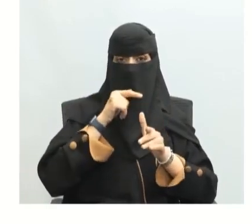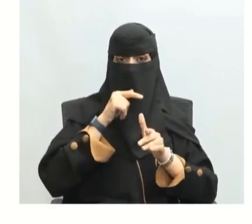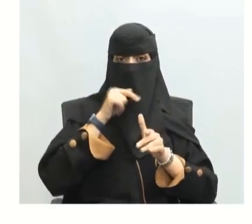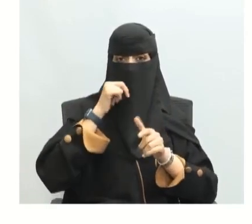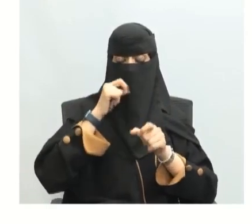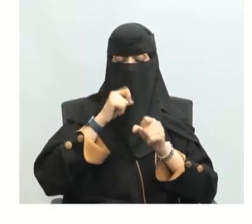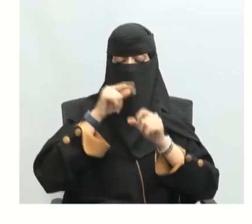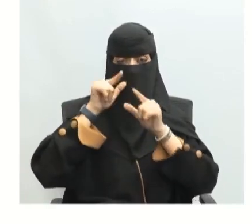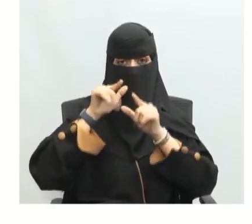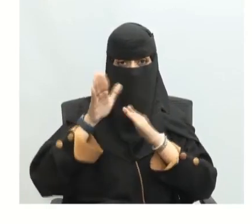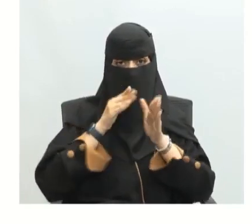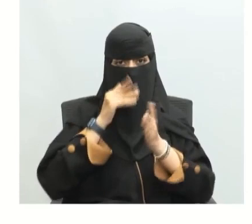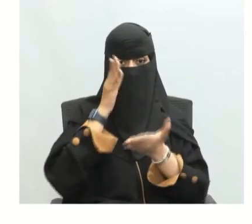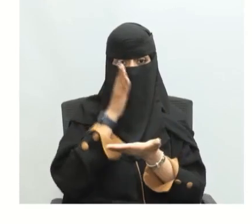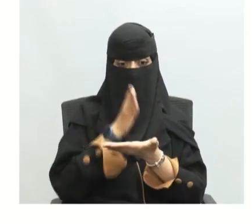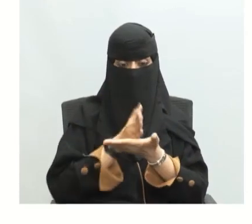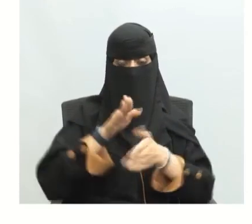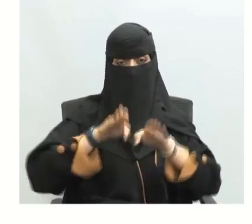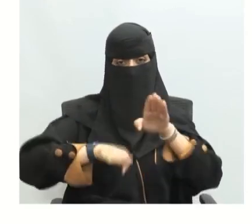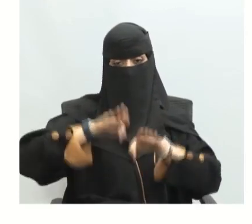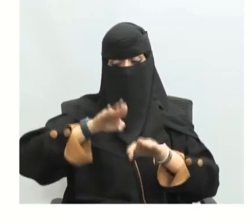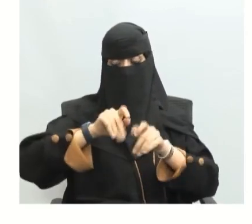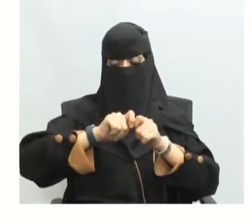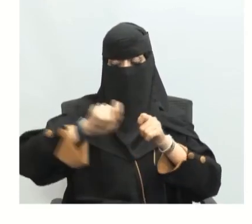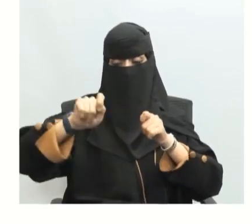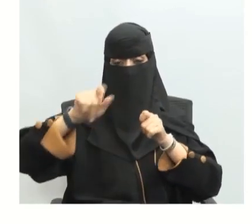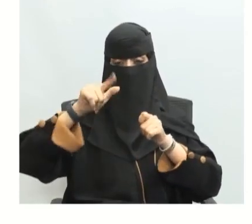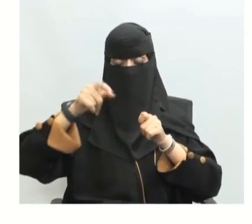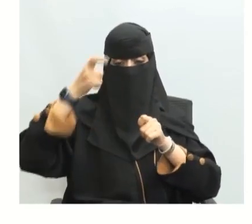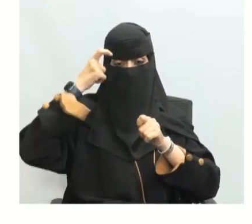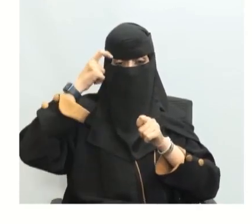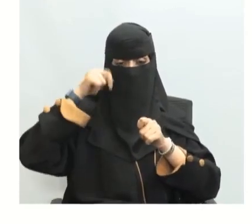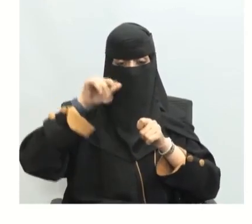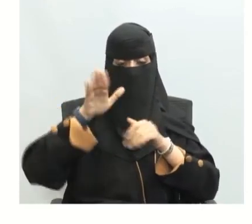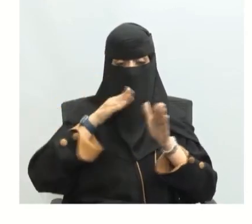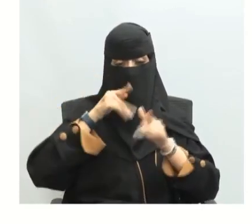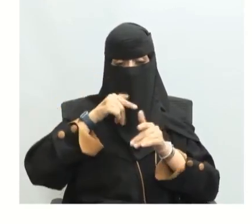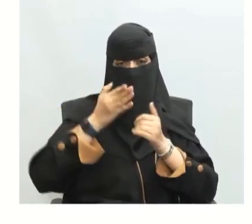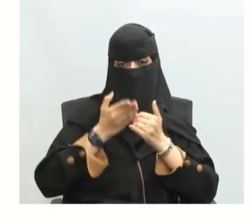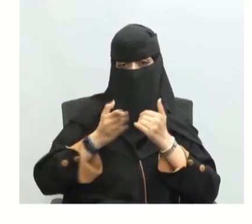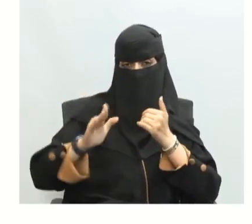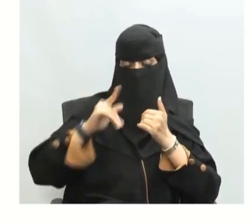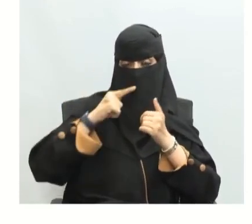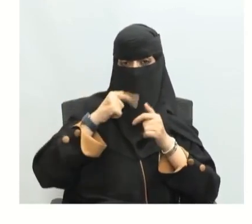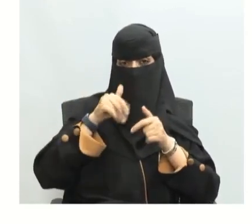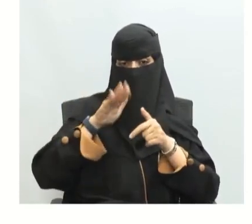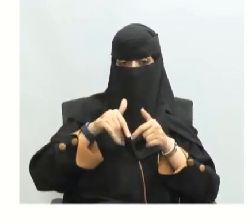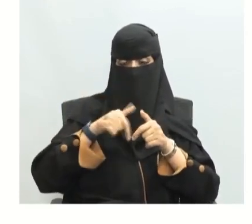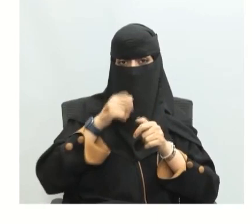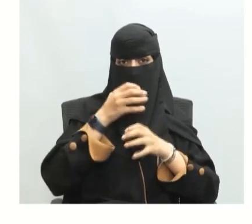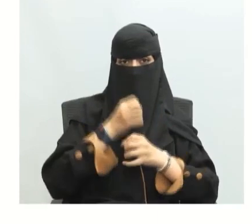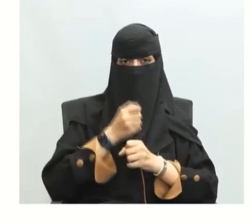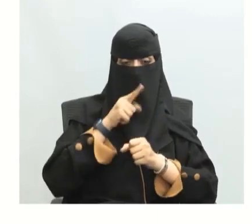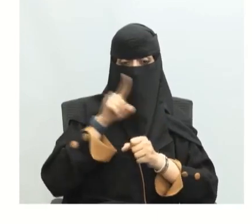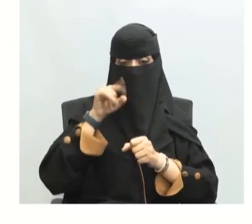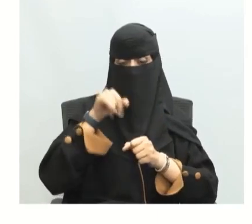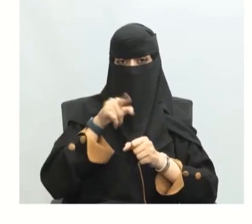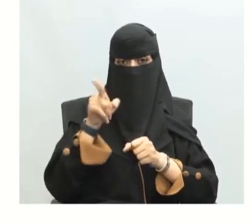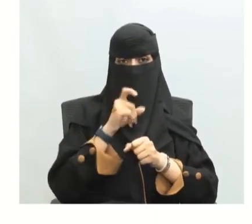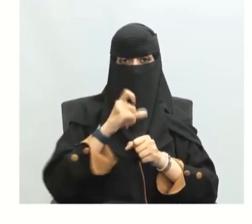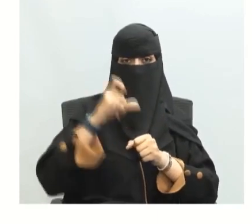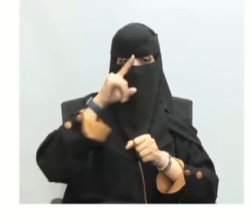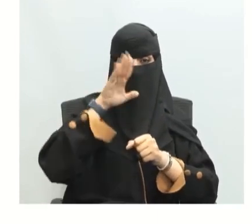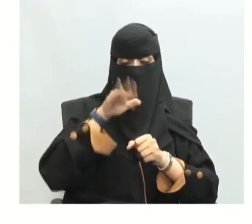ونبجل الوسطيه والاعتدال البعد عن التعصب وعن التطرف والاسلامي ينهان عن هذه الامور